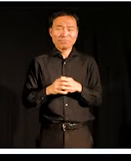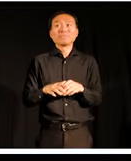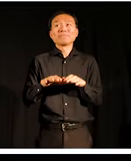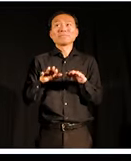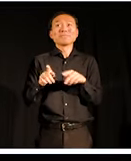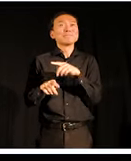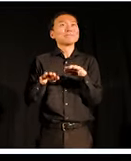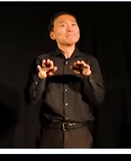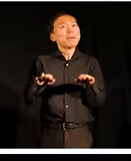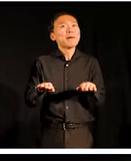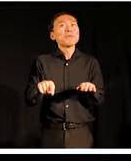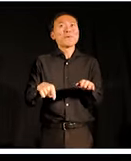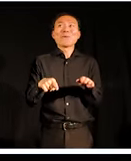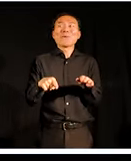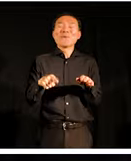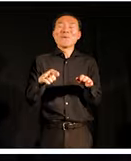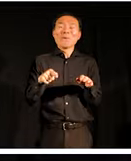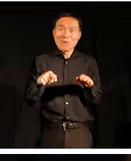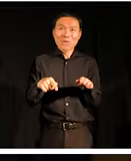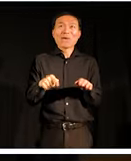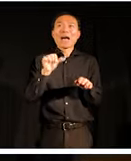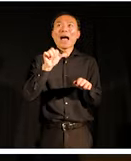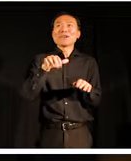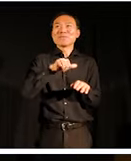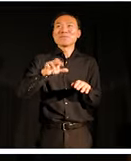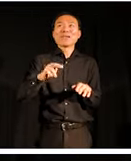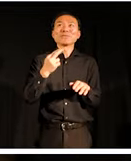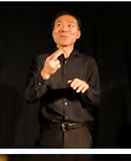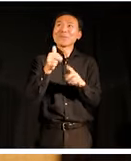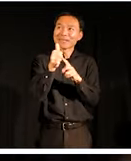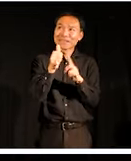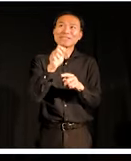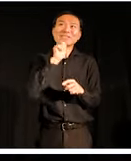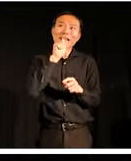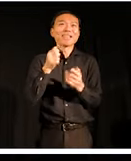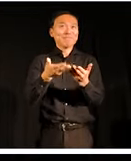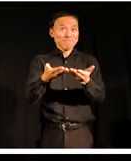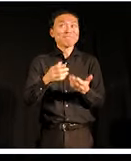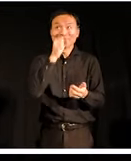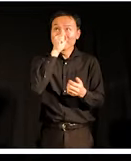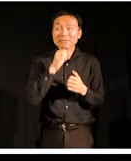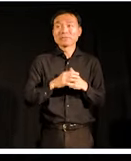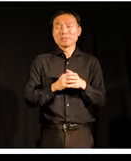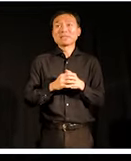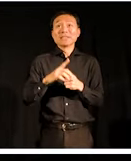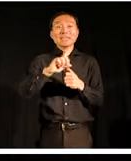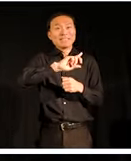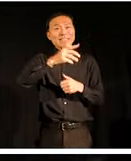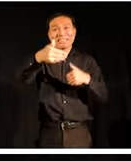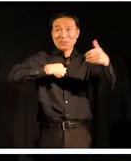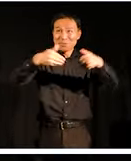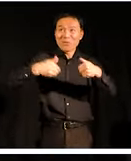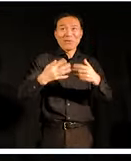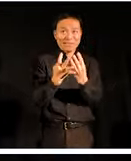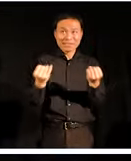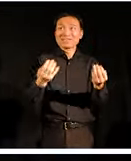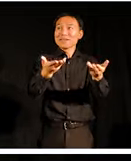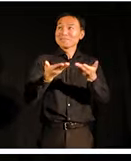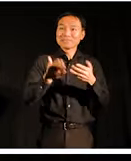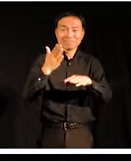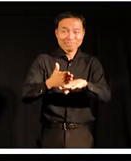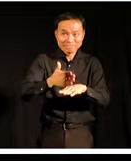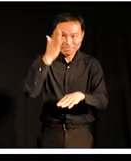アルベルトさんえお願いしましょうかねあのたくさんの質問も本当にありがとうございました皆様